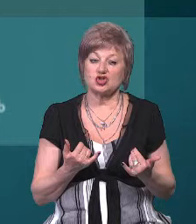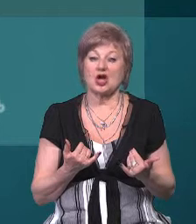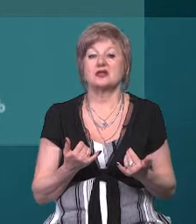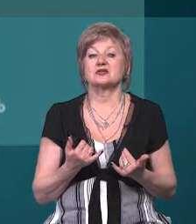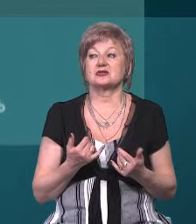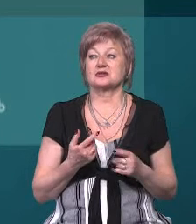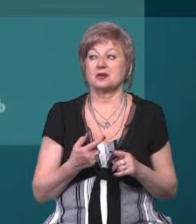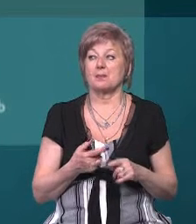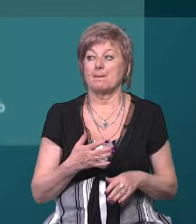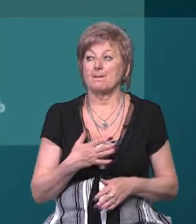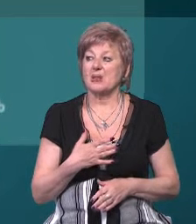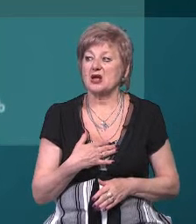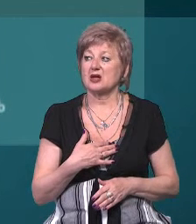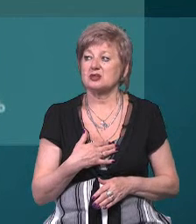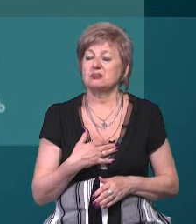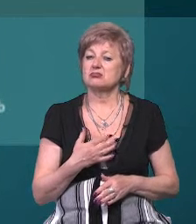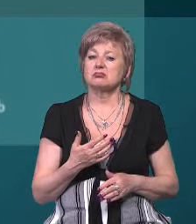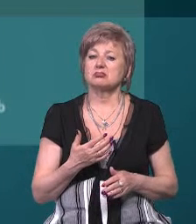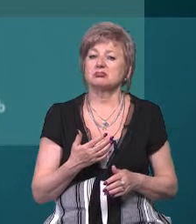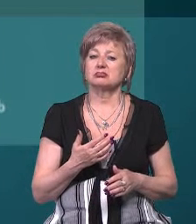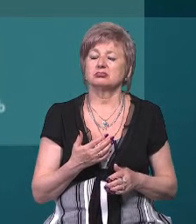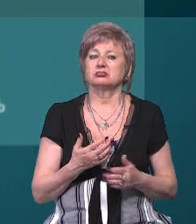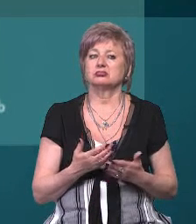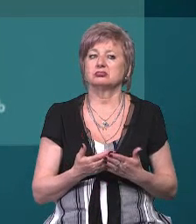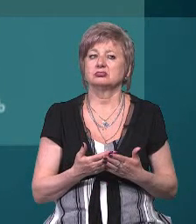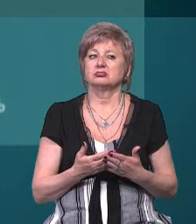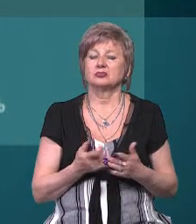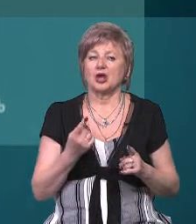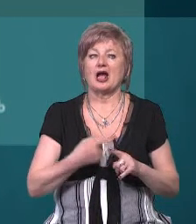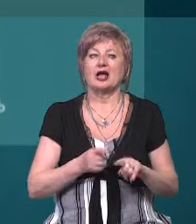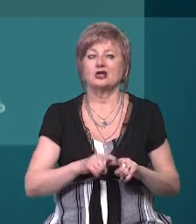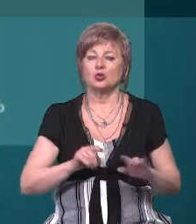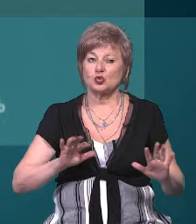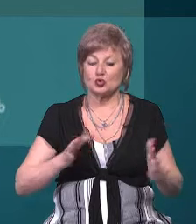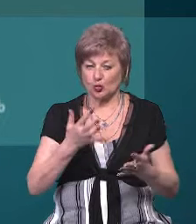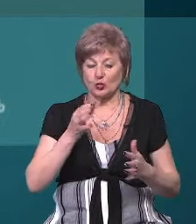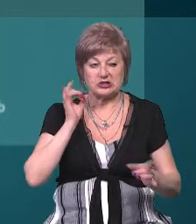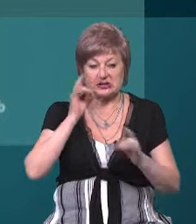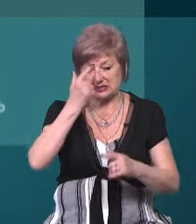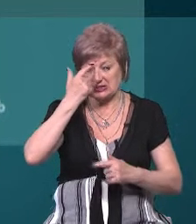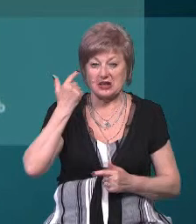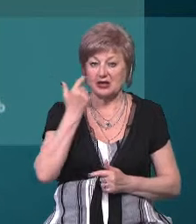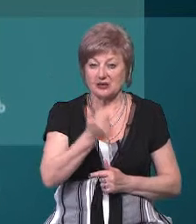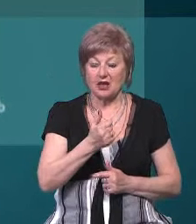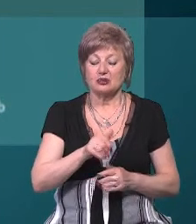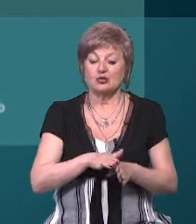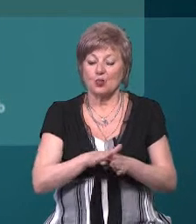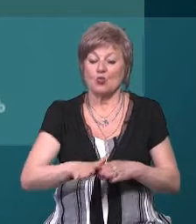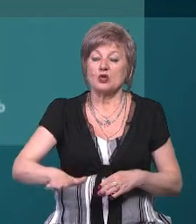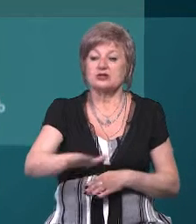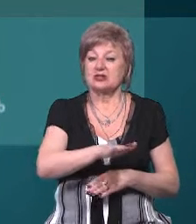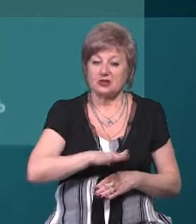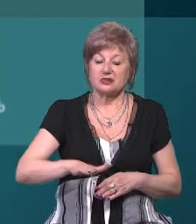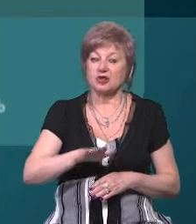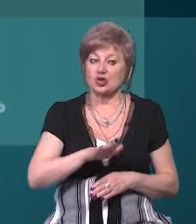Луганській областях працює система глушення сигналу з тимчасово окупованих територій. І я